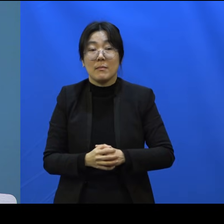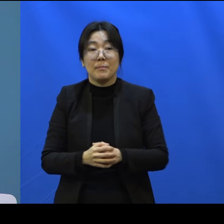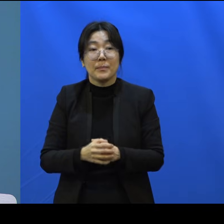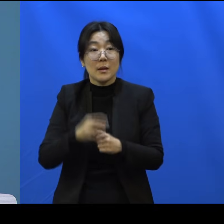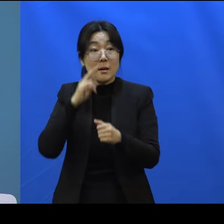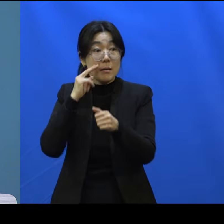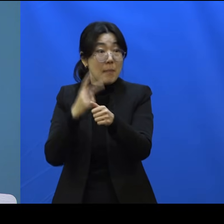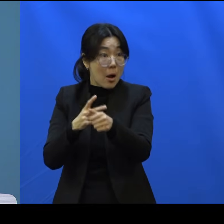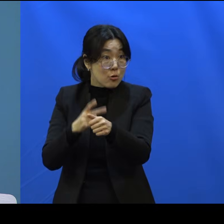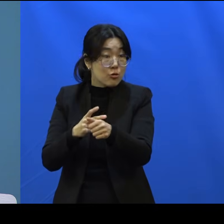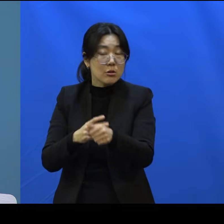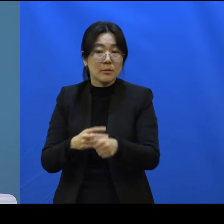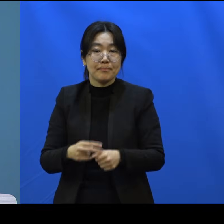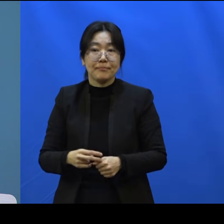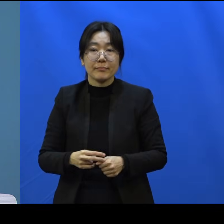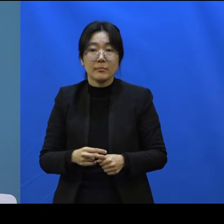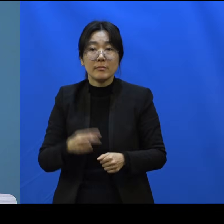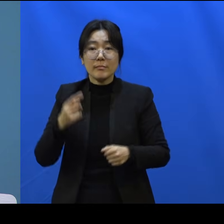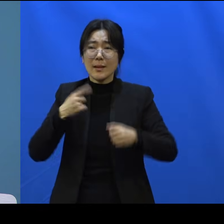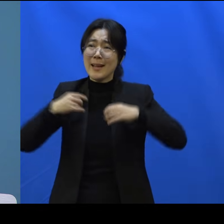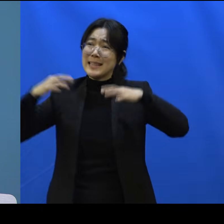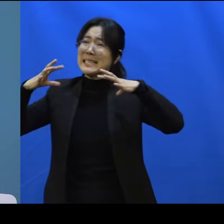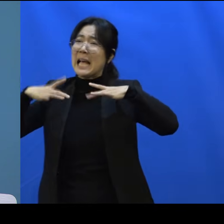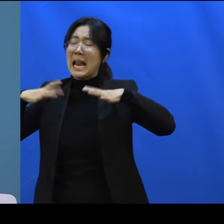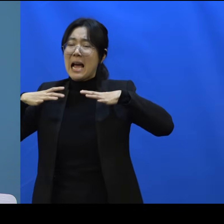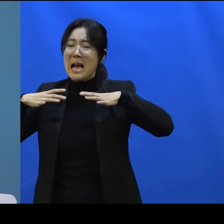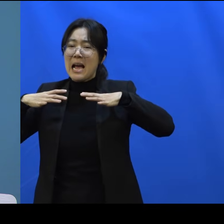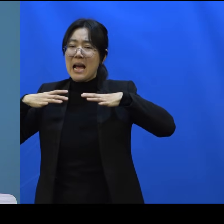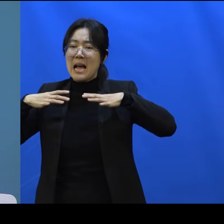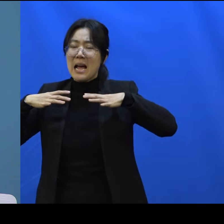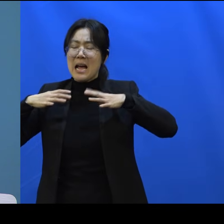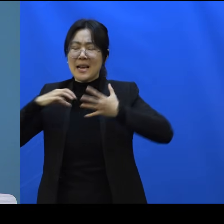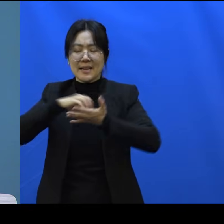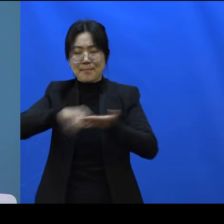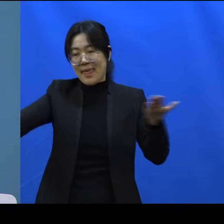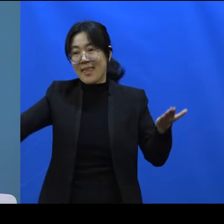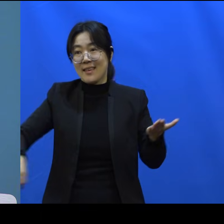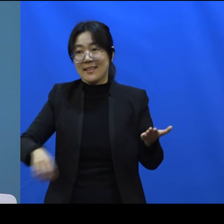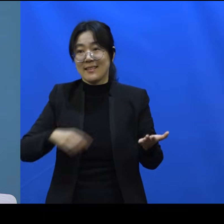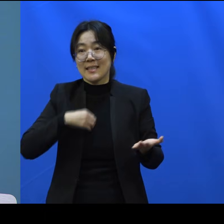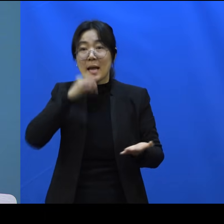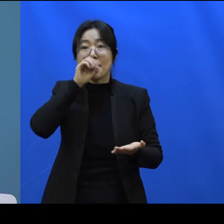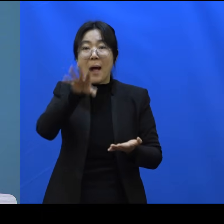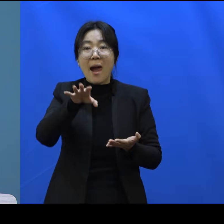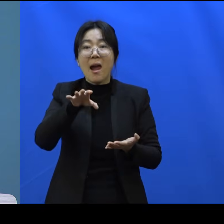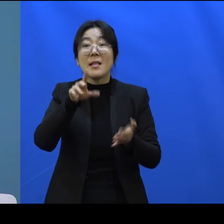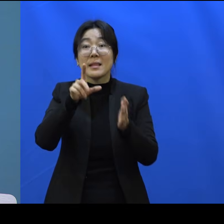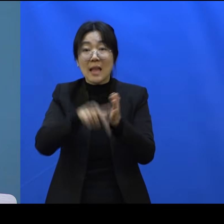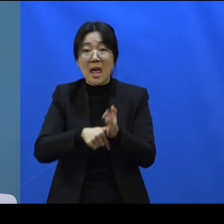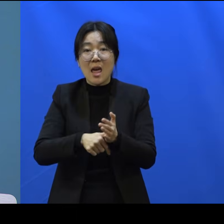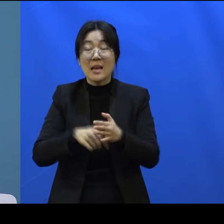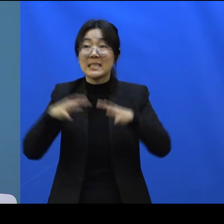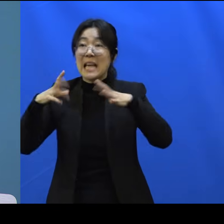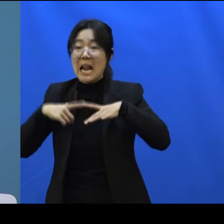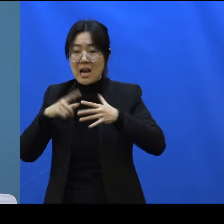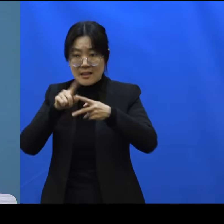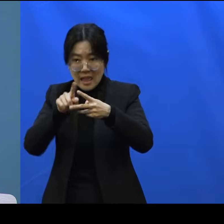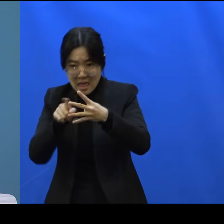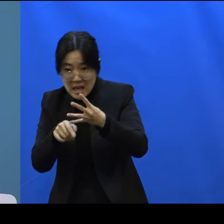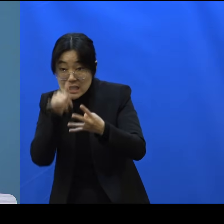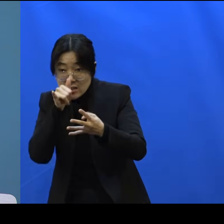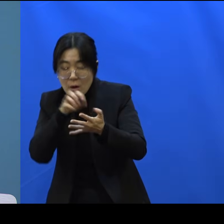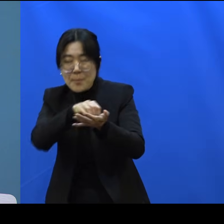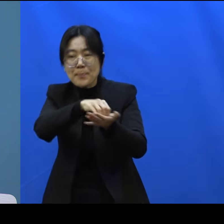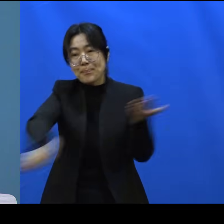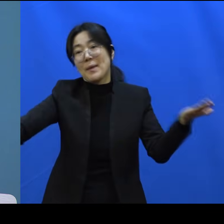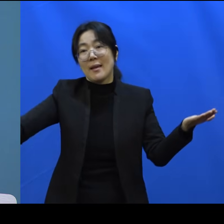바울의 자기가 약함을 자랑하는 것과 맞물려 있는 거예요. 약함을 자랑하겠다고 하는데 이 맞물려 있는 게 이 엄청난